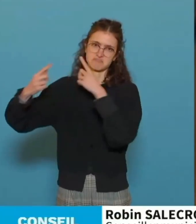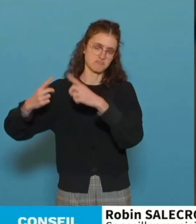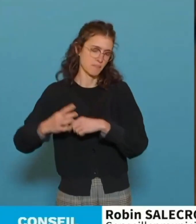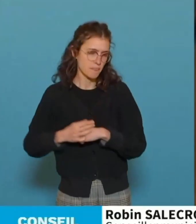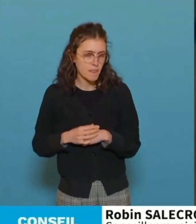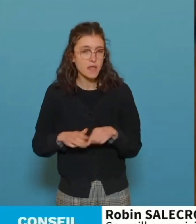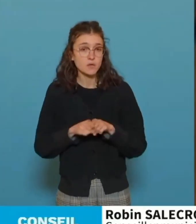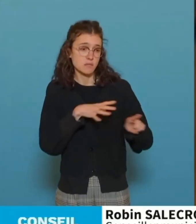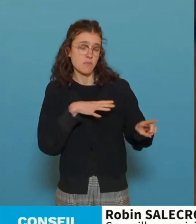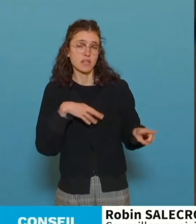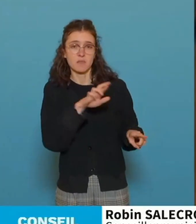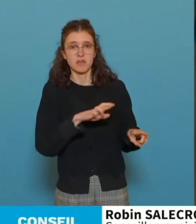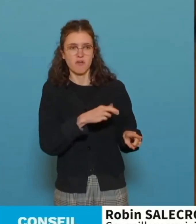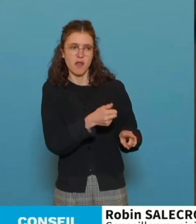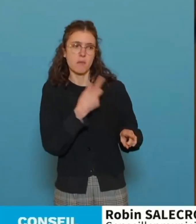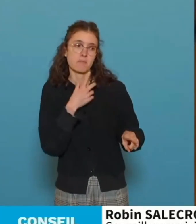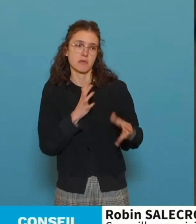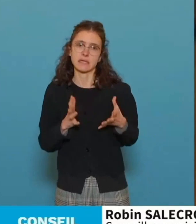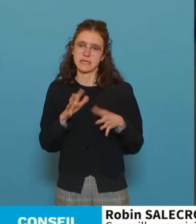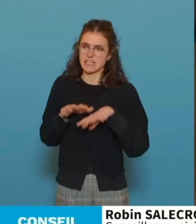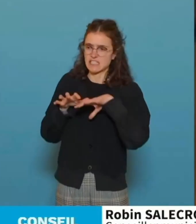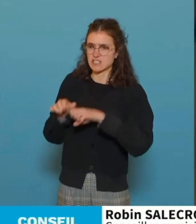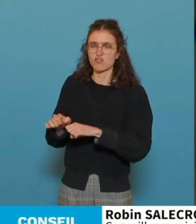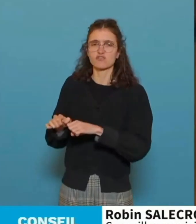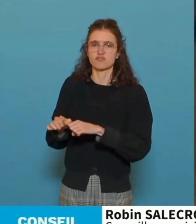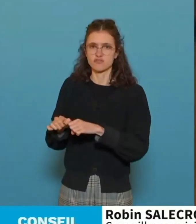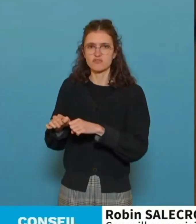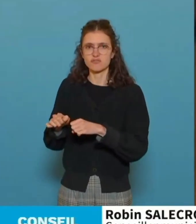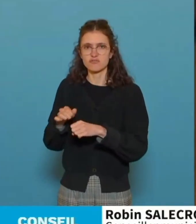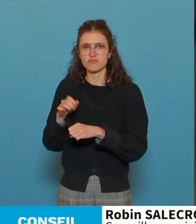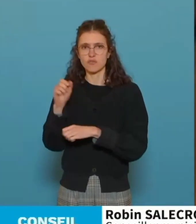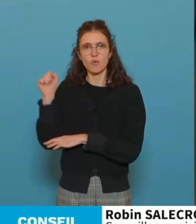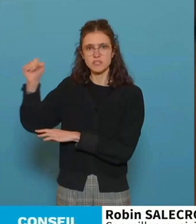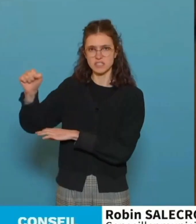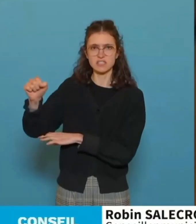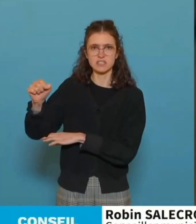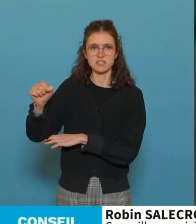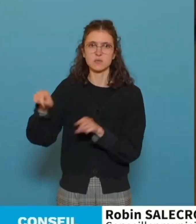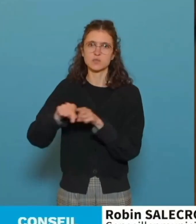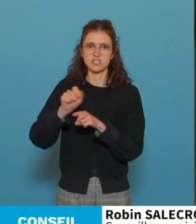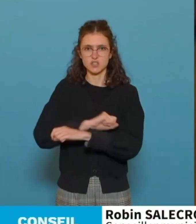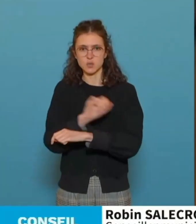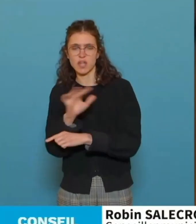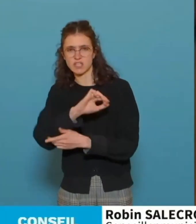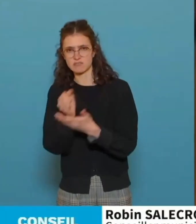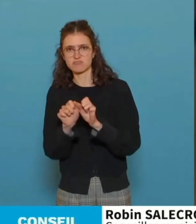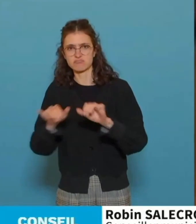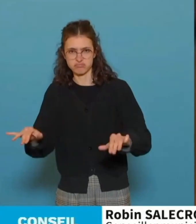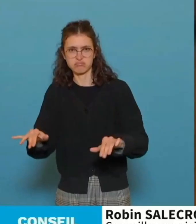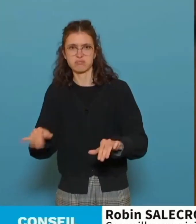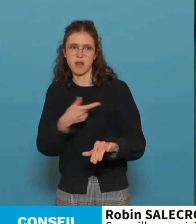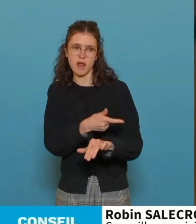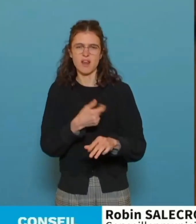communiste, journaliste pour l'humanité notamment, le titre qui, pour rappel, a payé le plus lourd tribut dans la lutte contre le